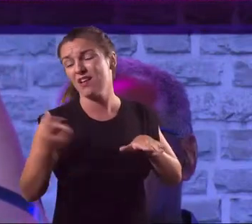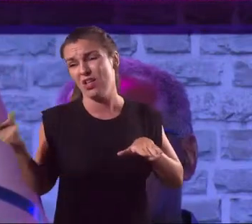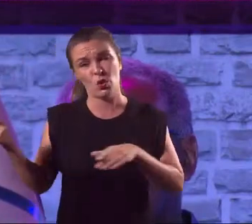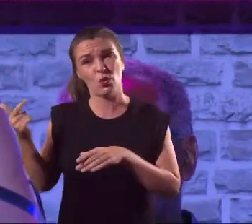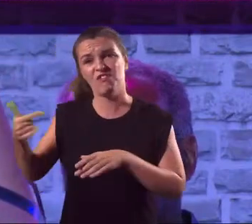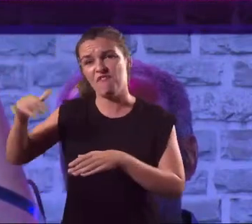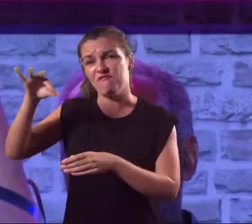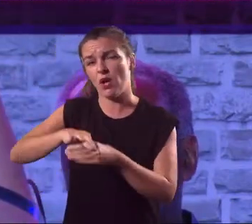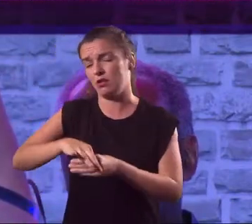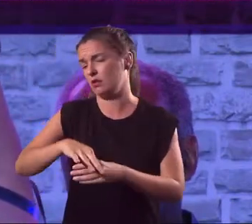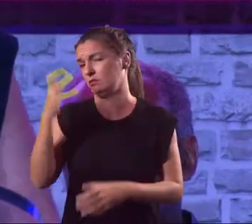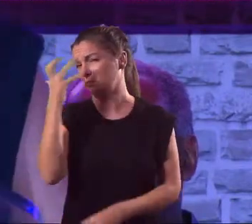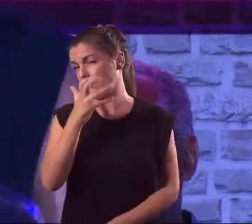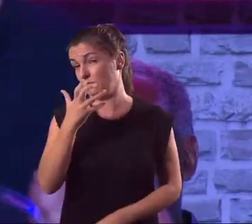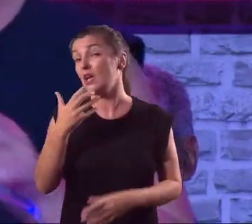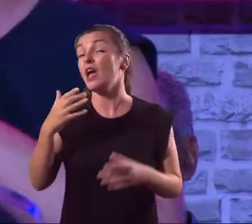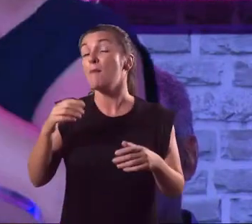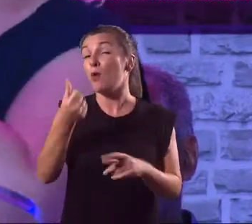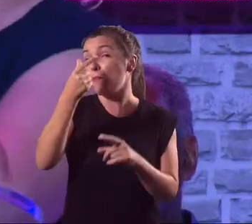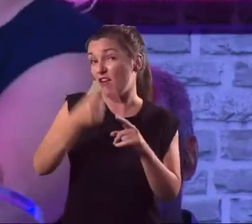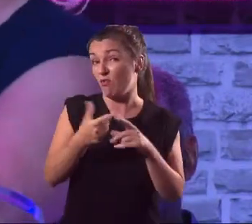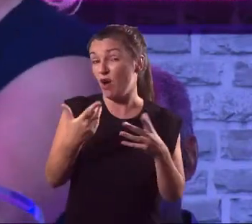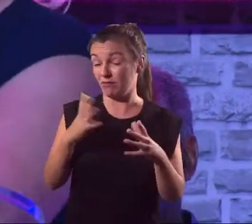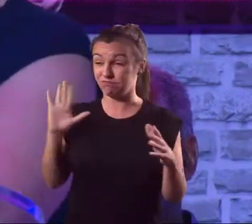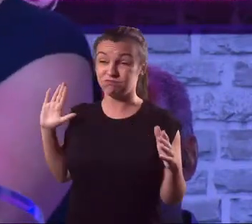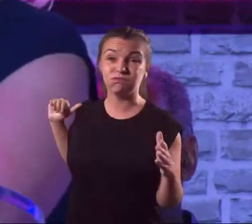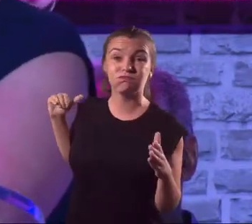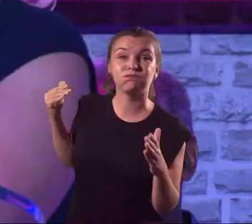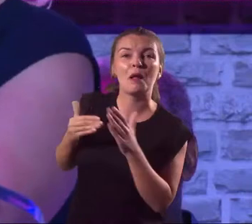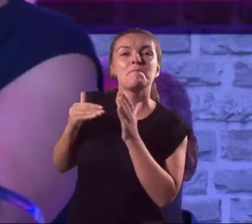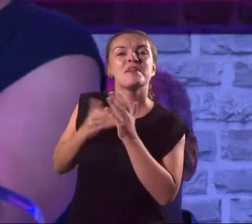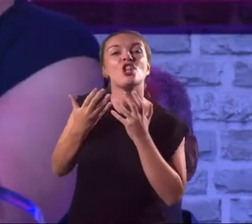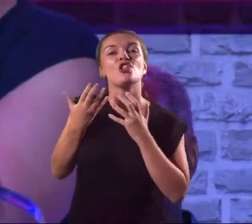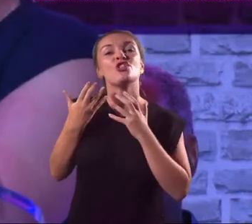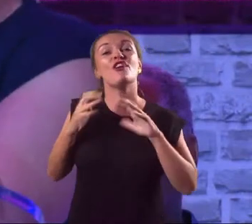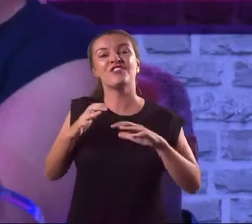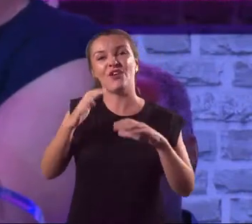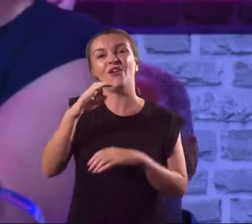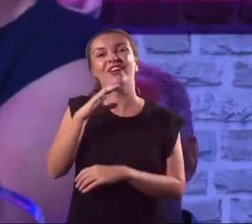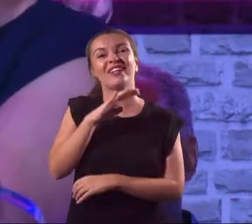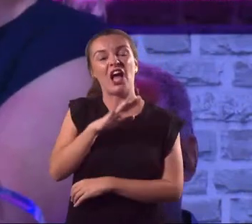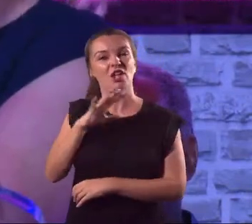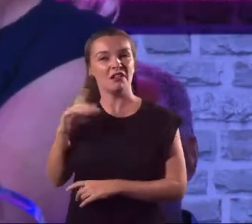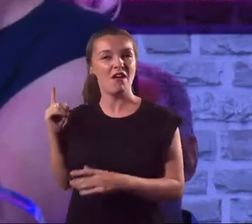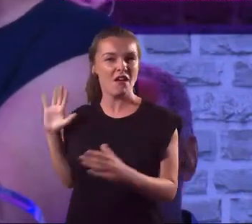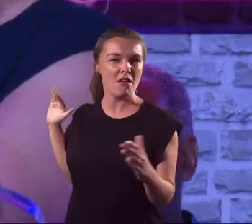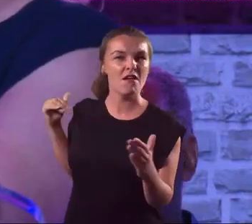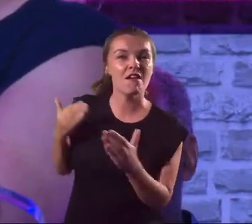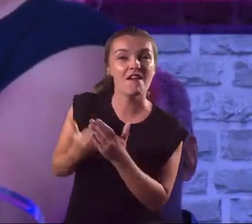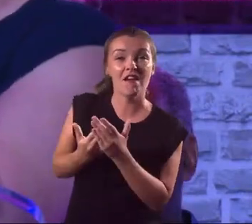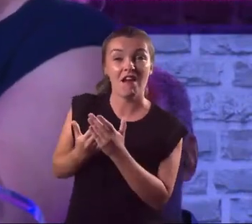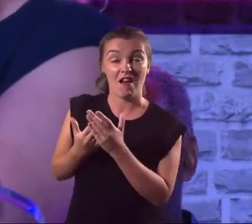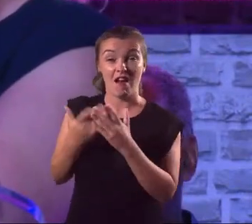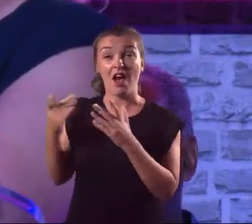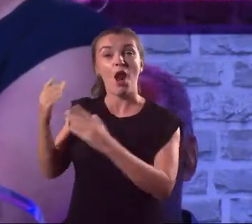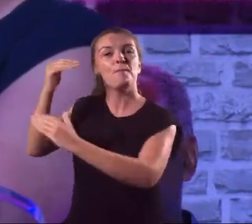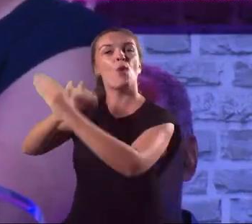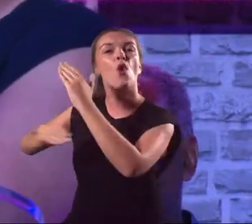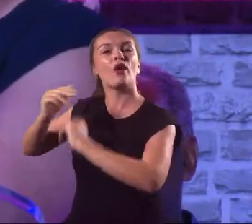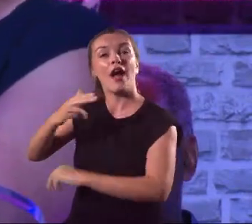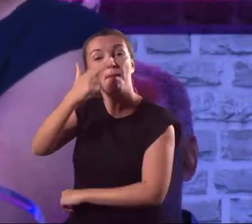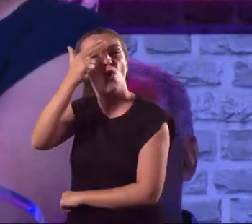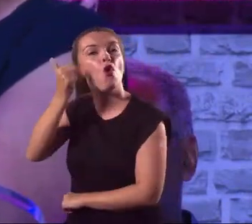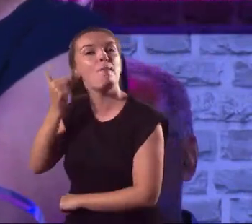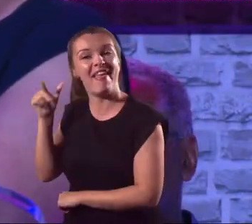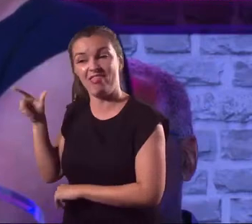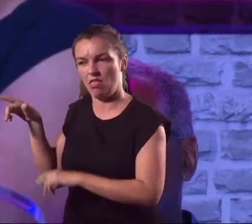depuis 1945 dans notre pays, s'est trouvé dans notre loi des lignes du programme directement copié-collé du programme de Jean-Marie